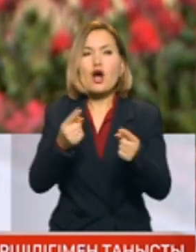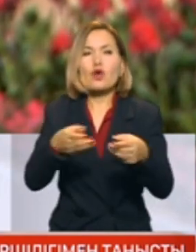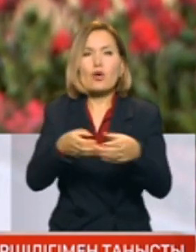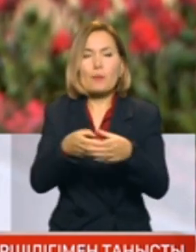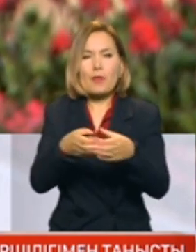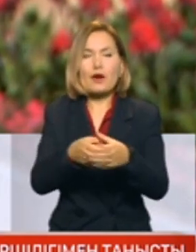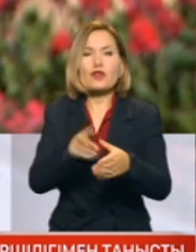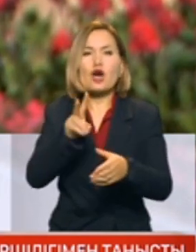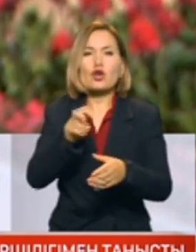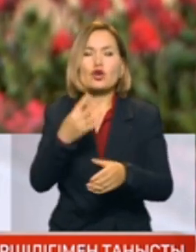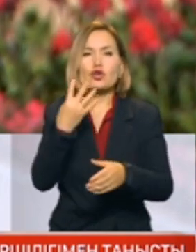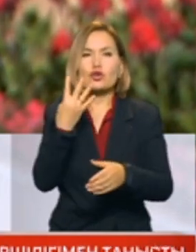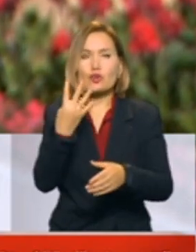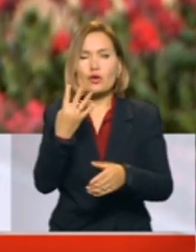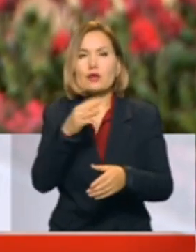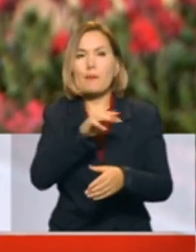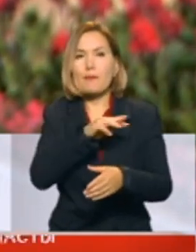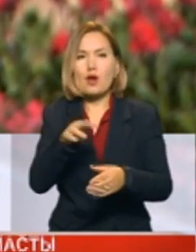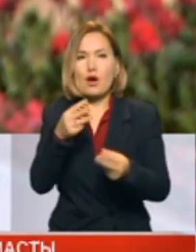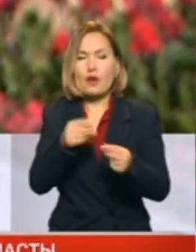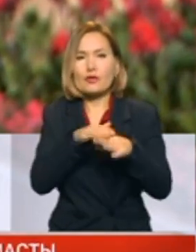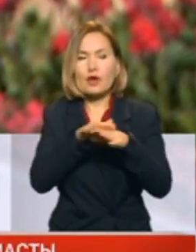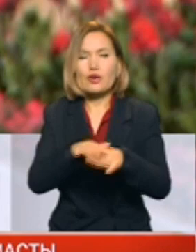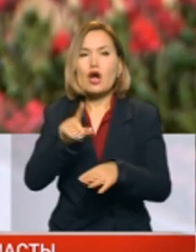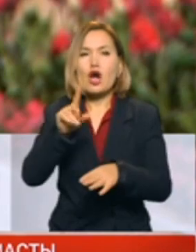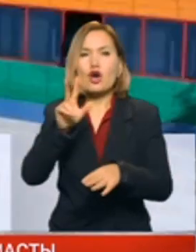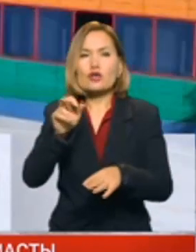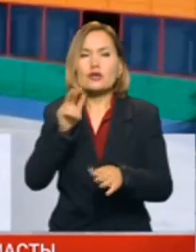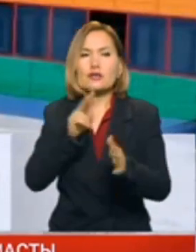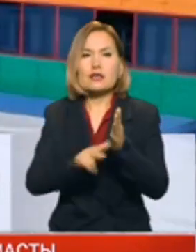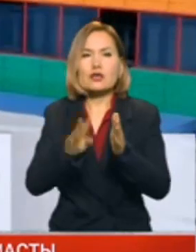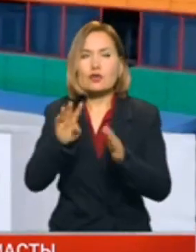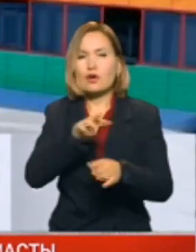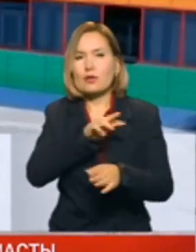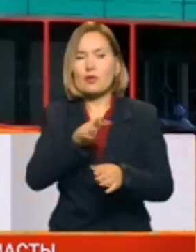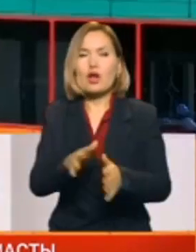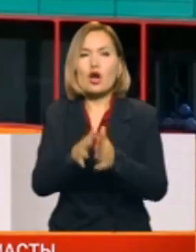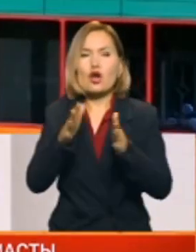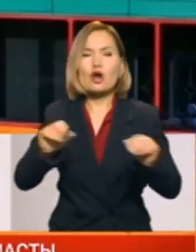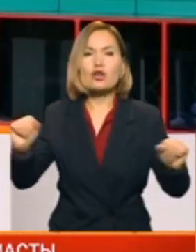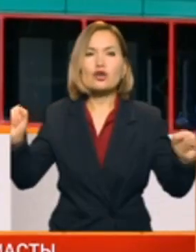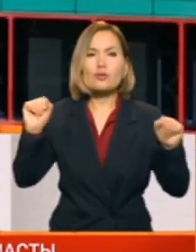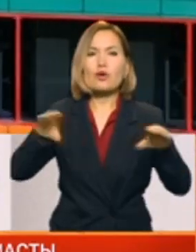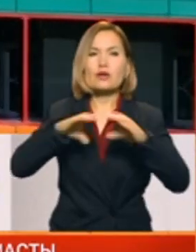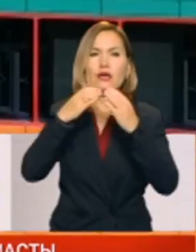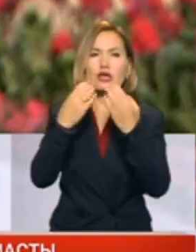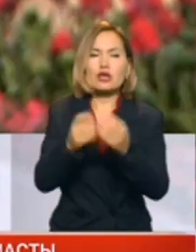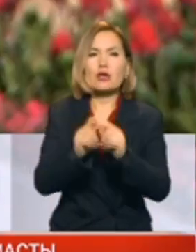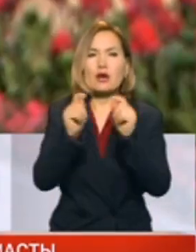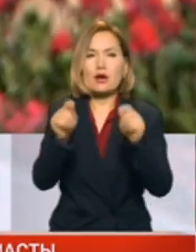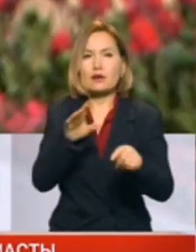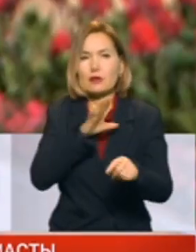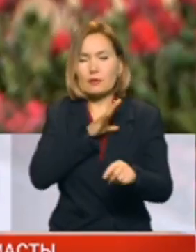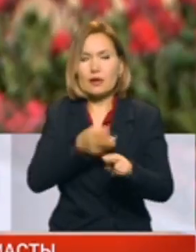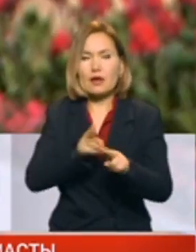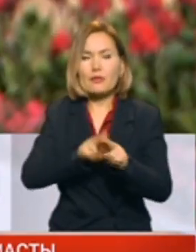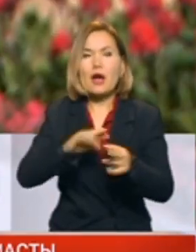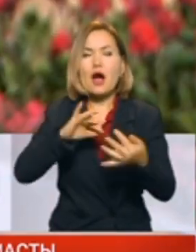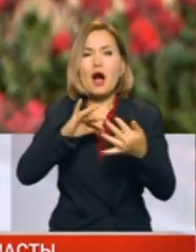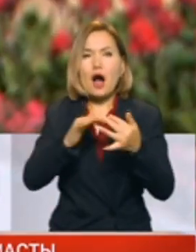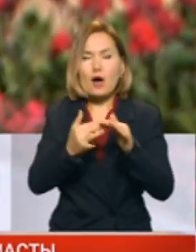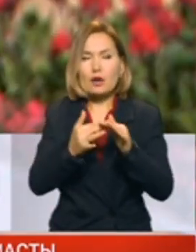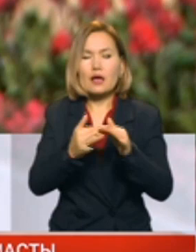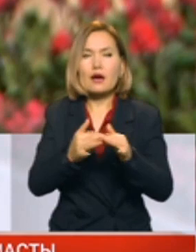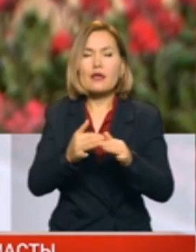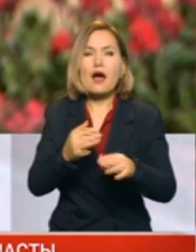демеушілігімен 204 миллион теңге қаржы бөліп, 384 миллион теңгеге үлкен спорт кешені салынды. Сонымен қатар ауылда